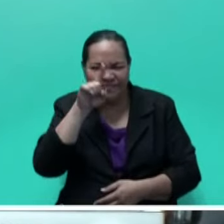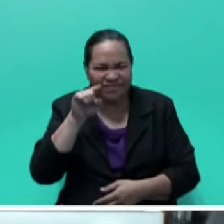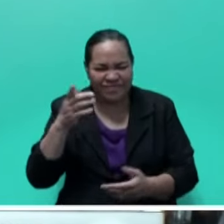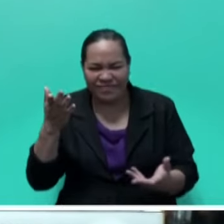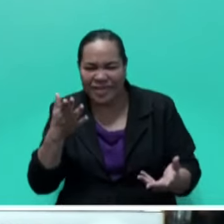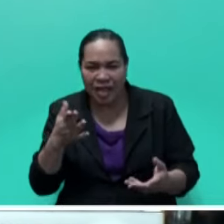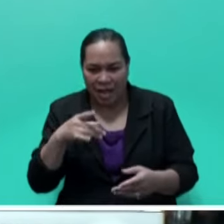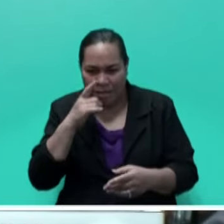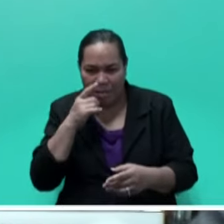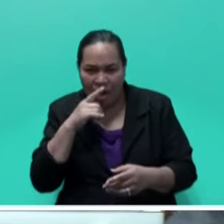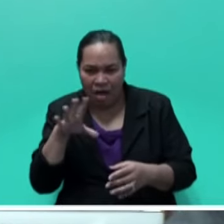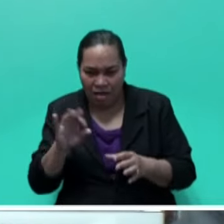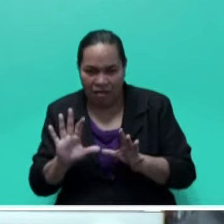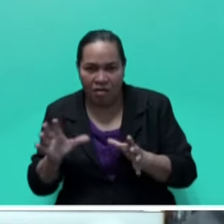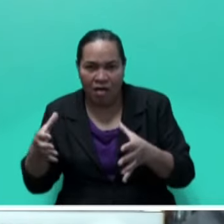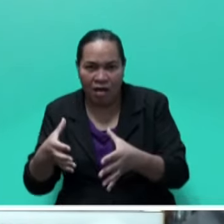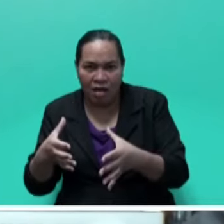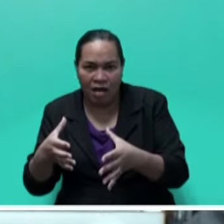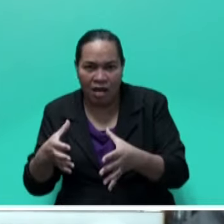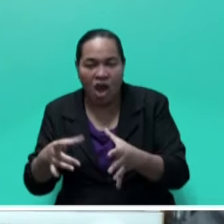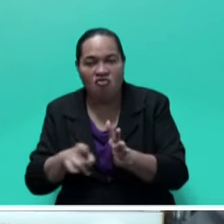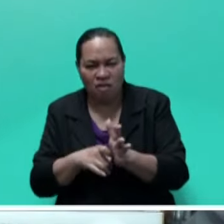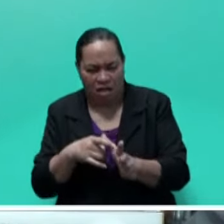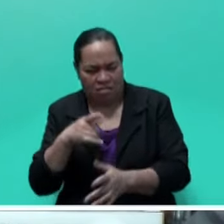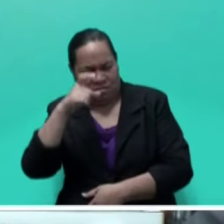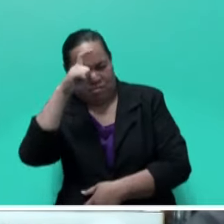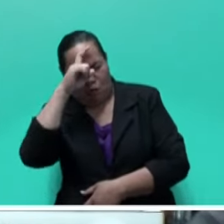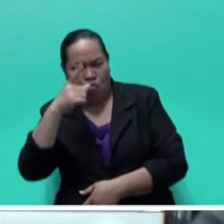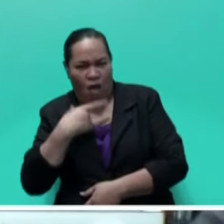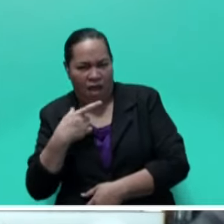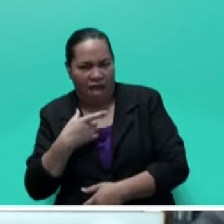kawai chukina na e sana turang ora.